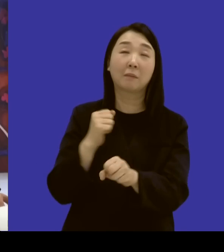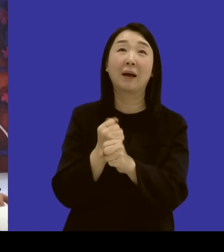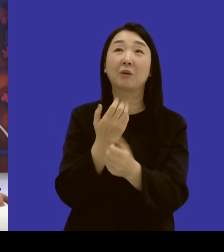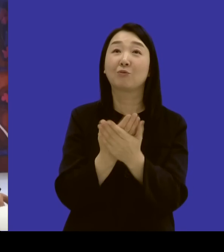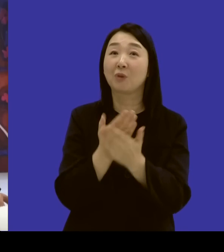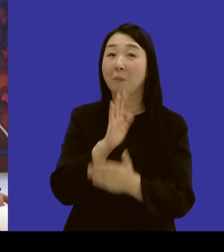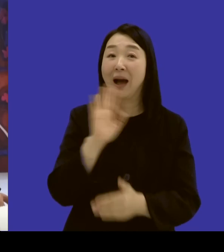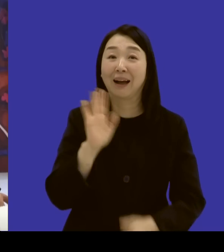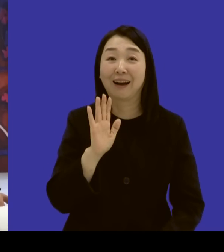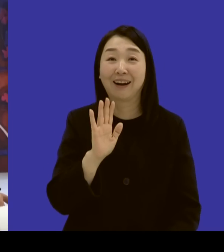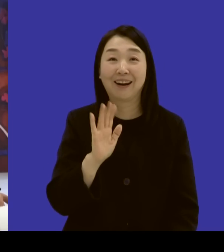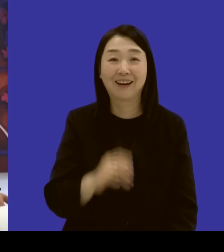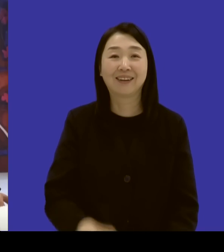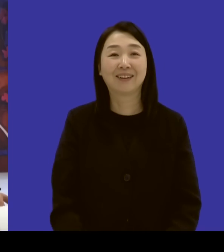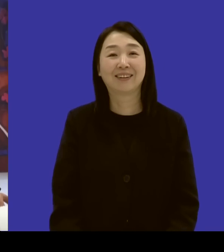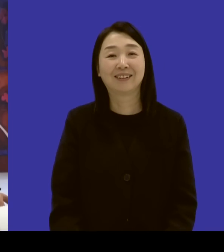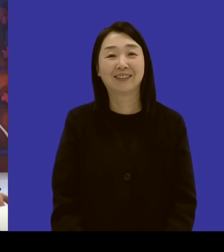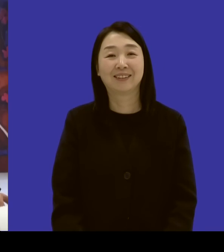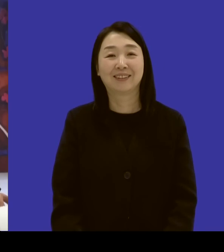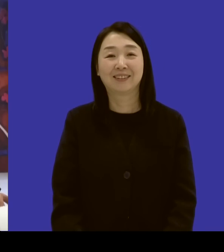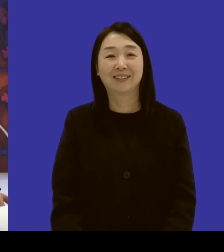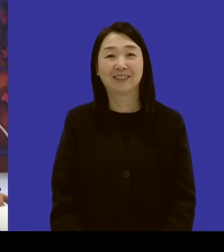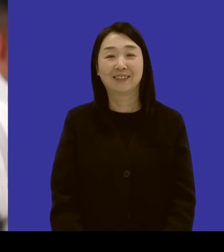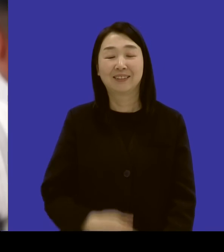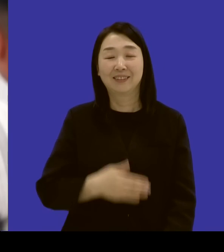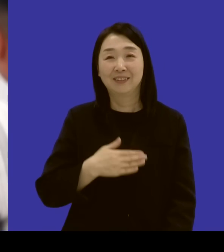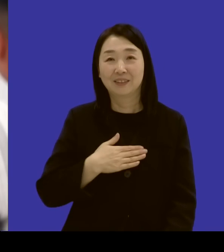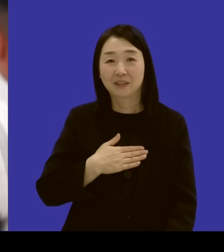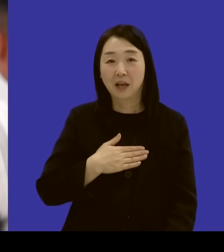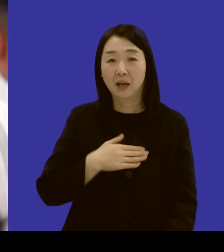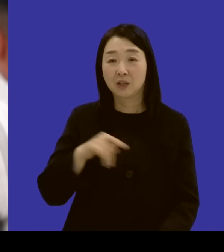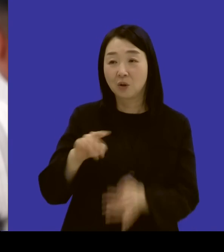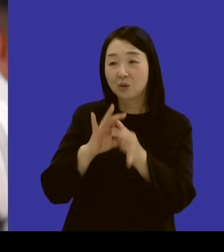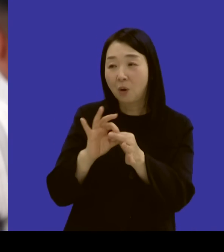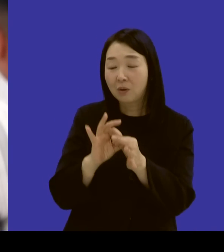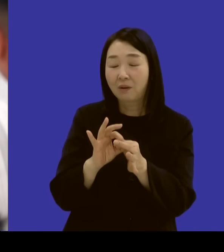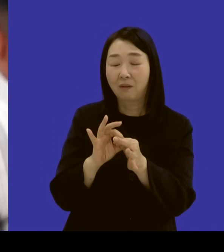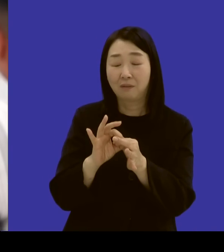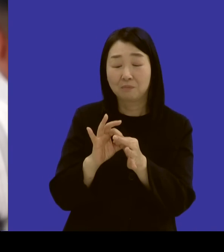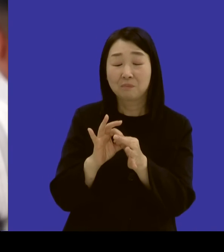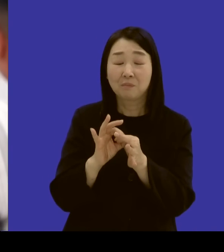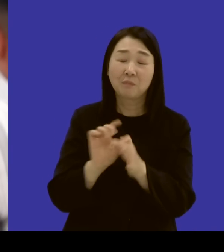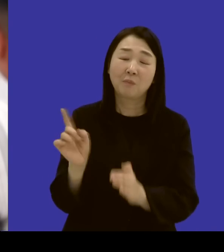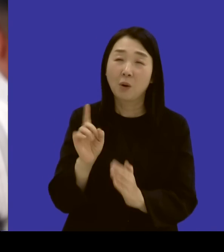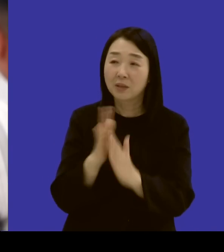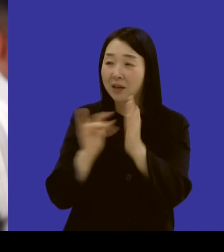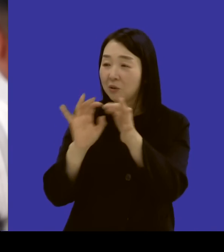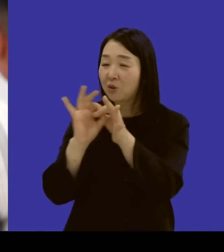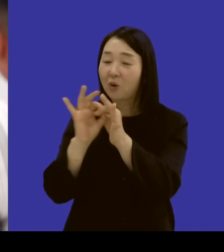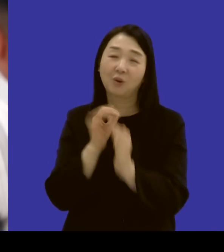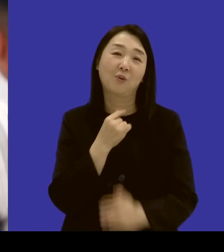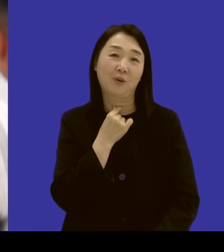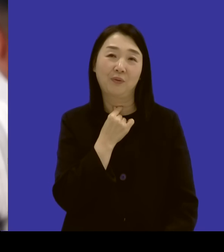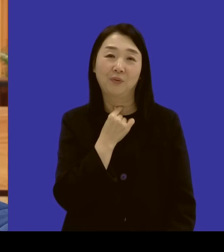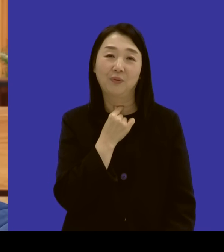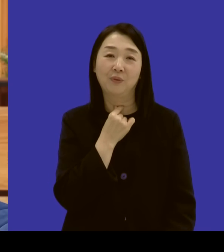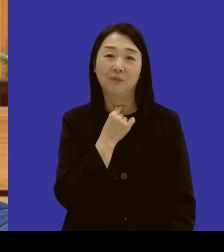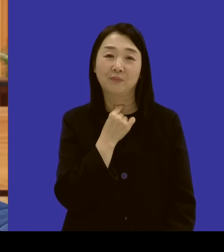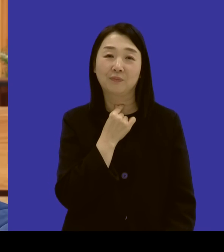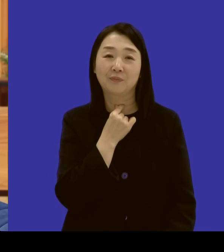아니라 어. 그냥 제가 어떻게 연결이 되든지 이 가정하고 연결이 돼서 이제